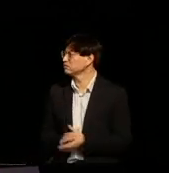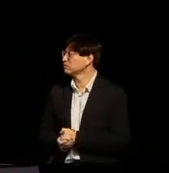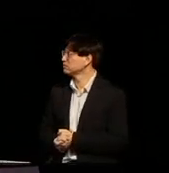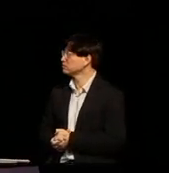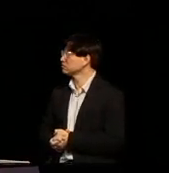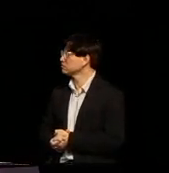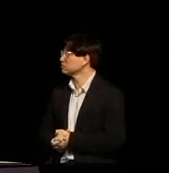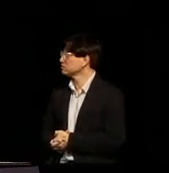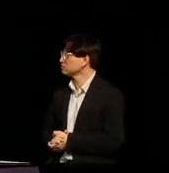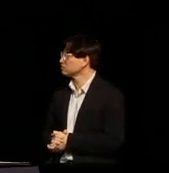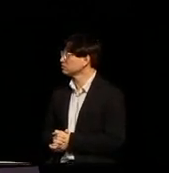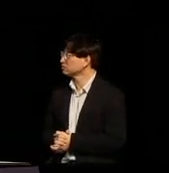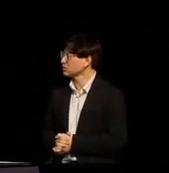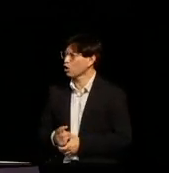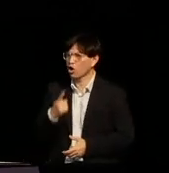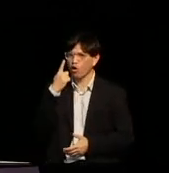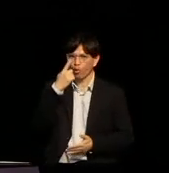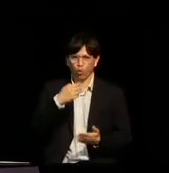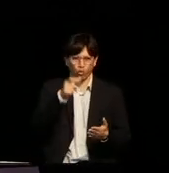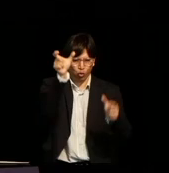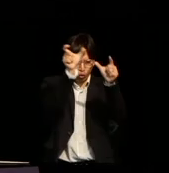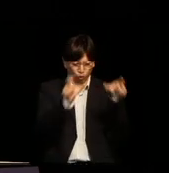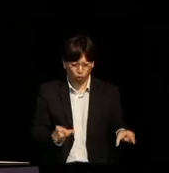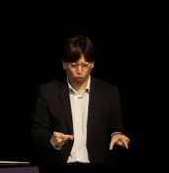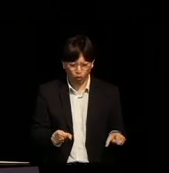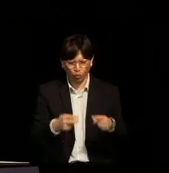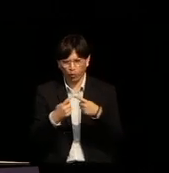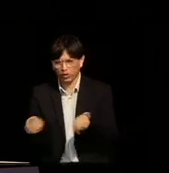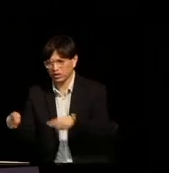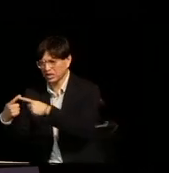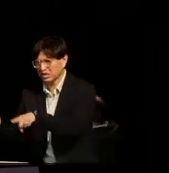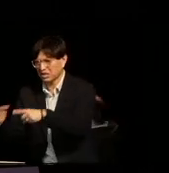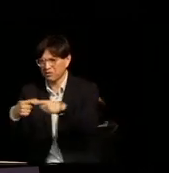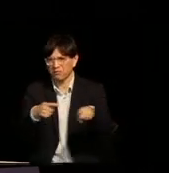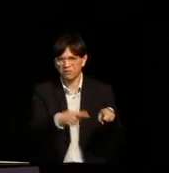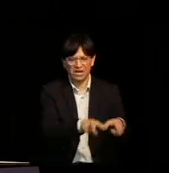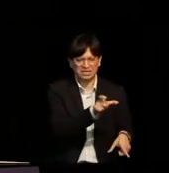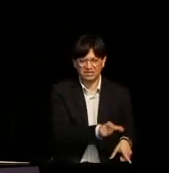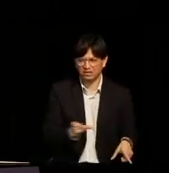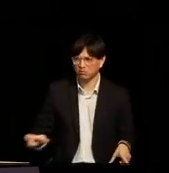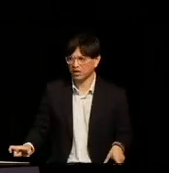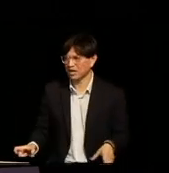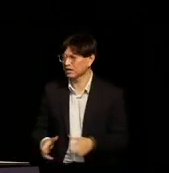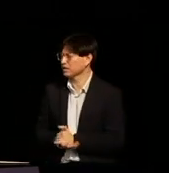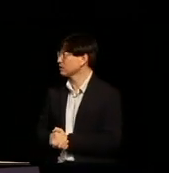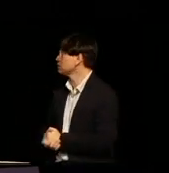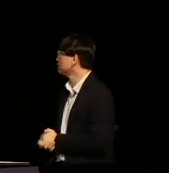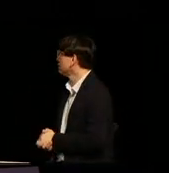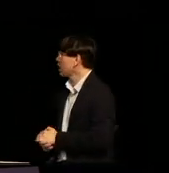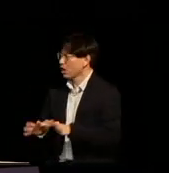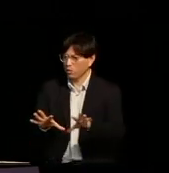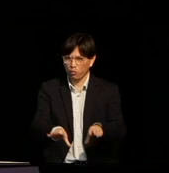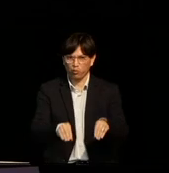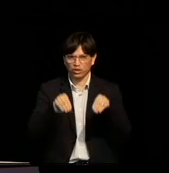un un un documento diviso in alcuni capitoli vi leggo i titoli Allora ci sono i principi